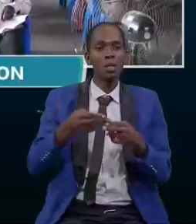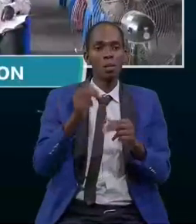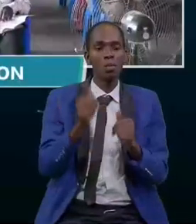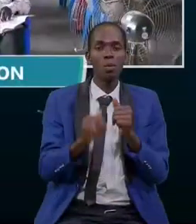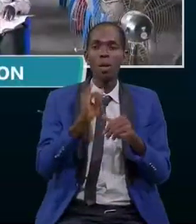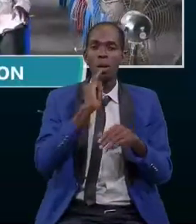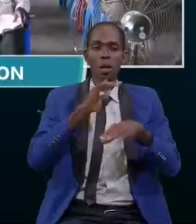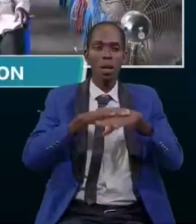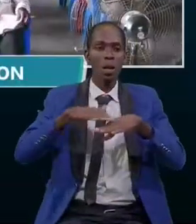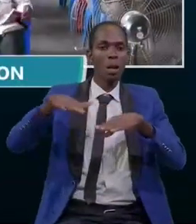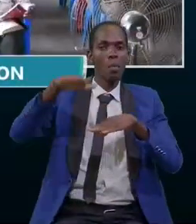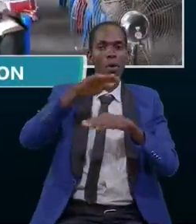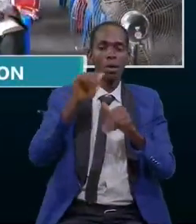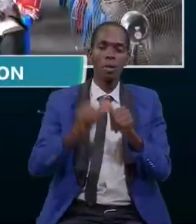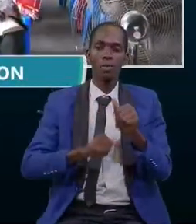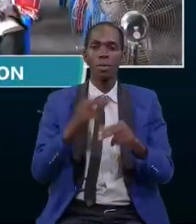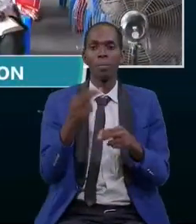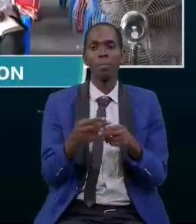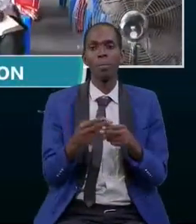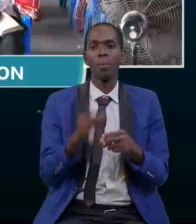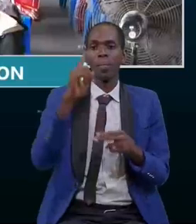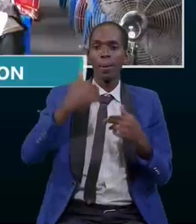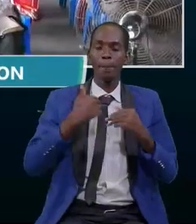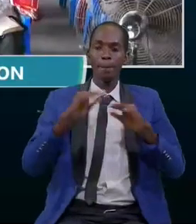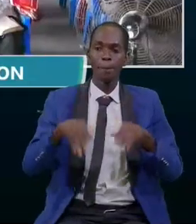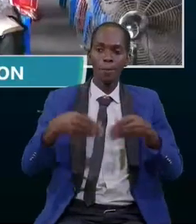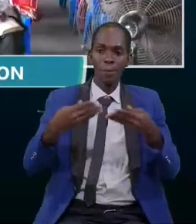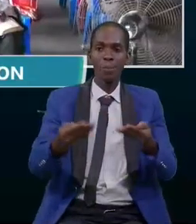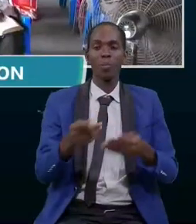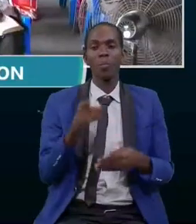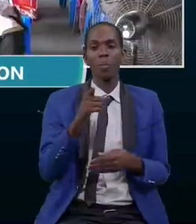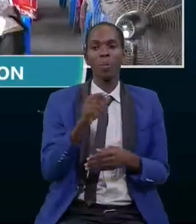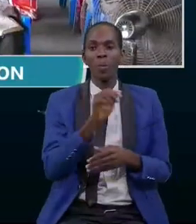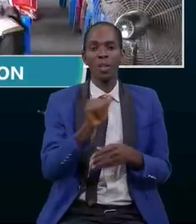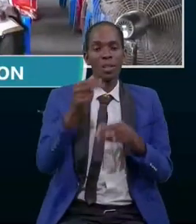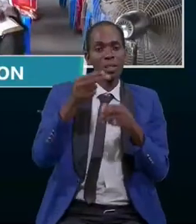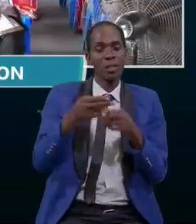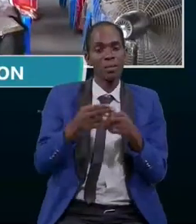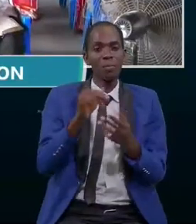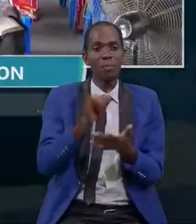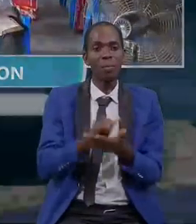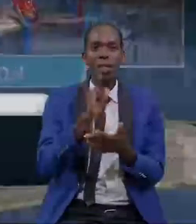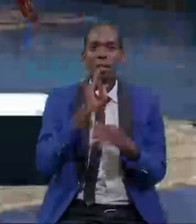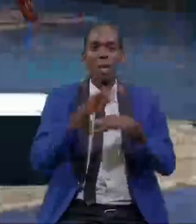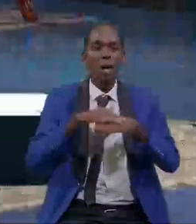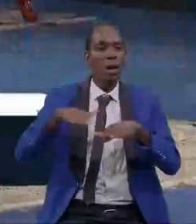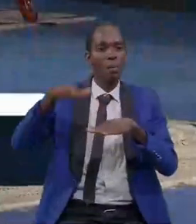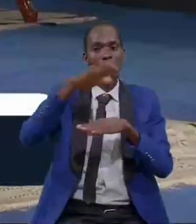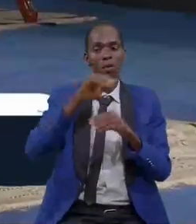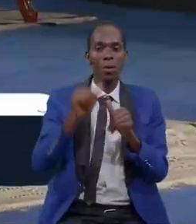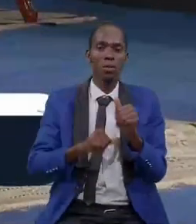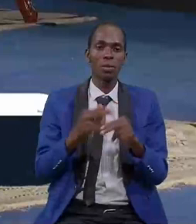au-dessus de tout nom. Il lui a donné le nom qui est au-dessus de tout